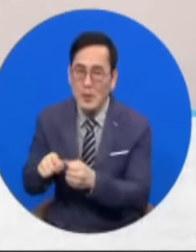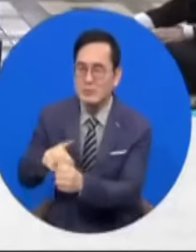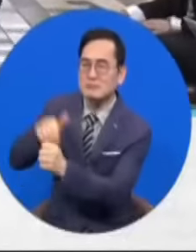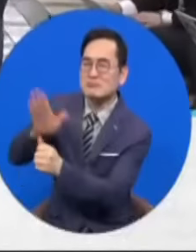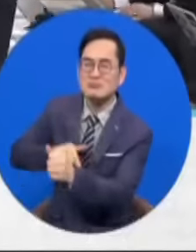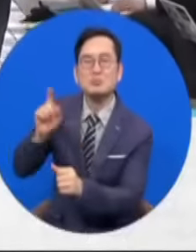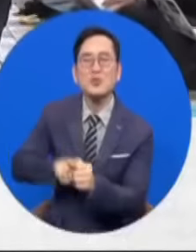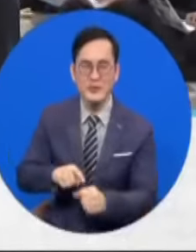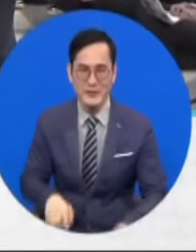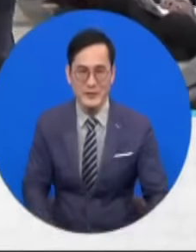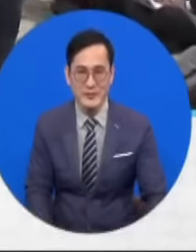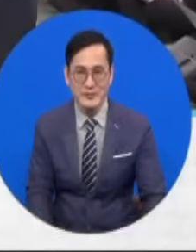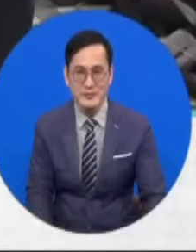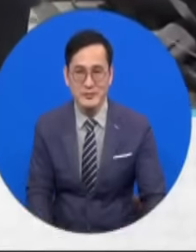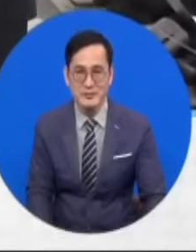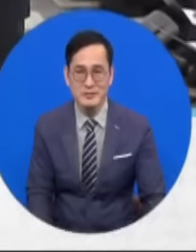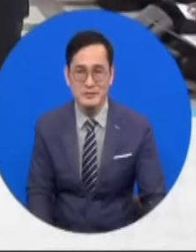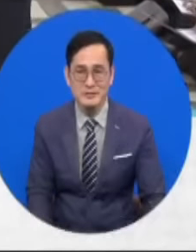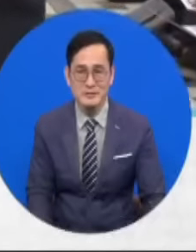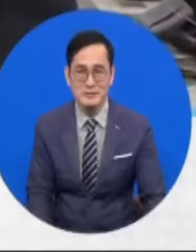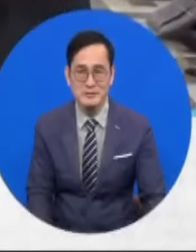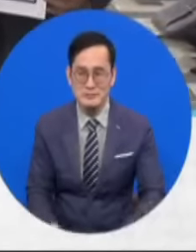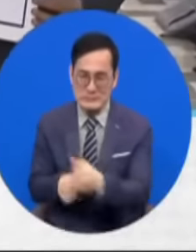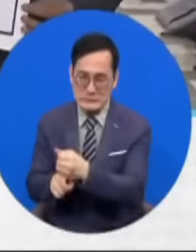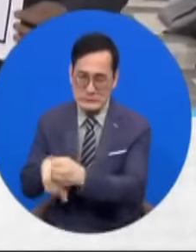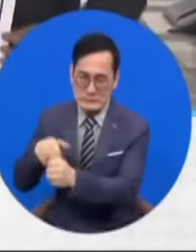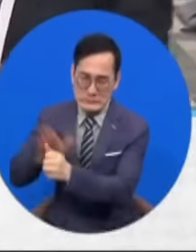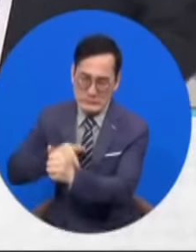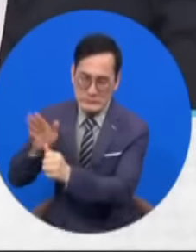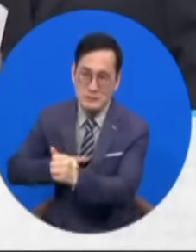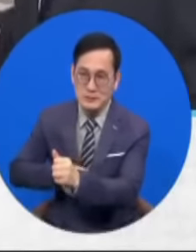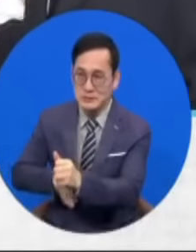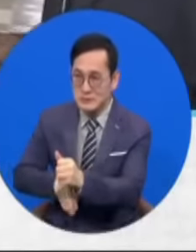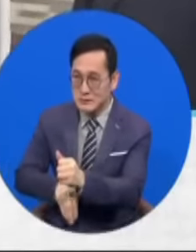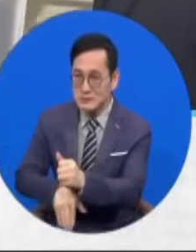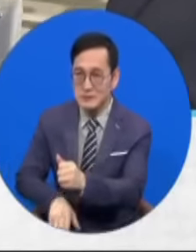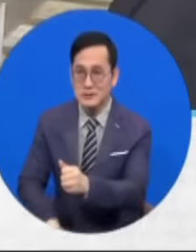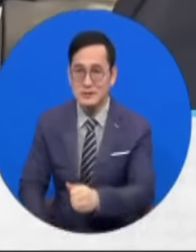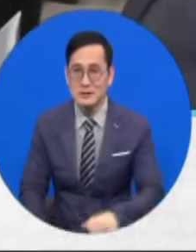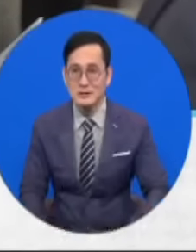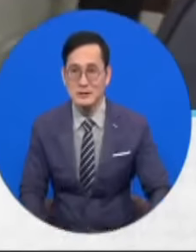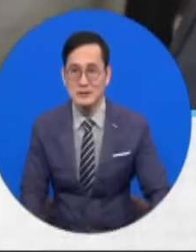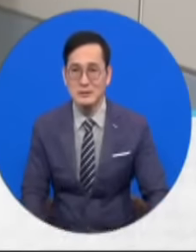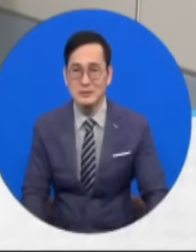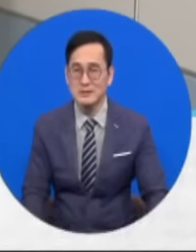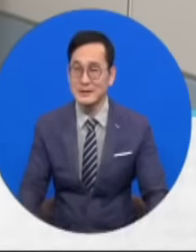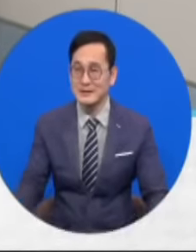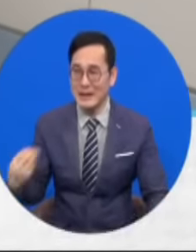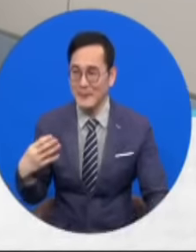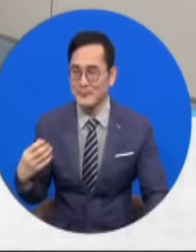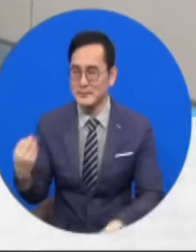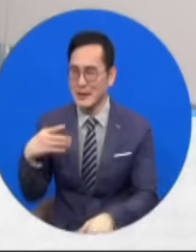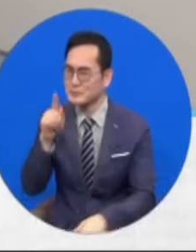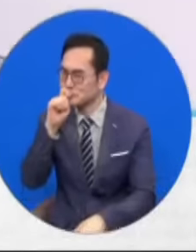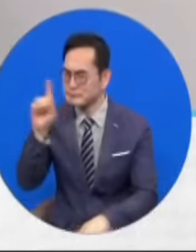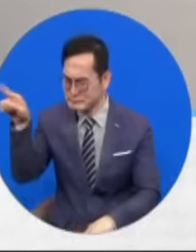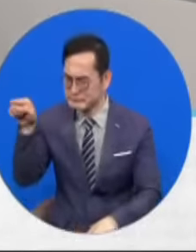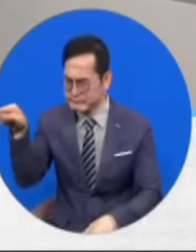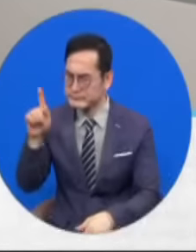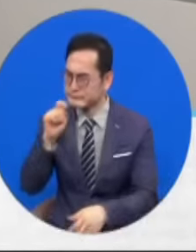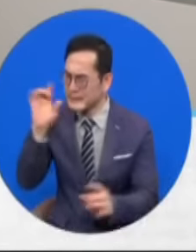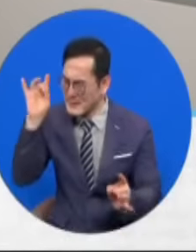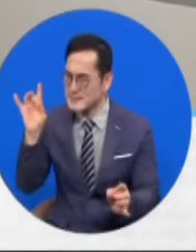겁니다 계속적으로 일방적으로 취조를 하겠죠 그 뭐 답을 하려고 모게 하면서 결국 끌고 갈 거예요 두